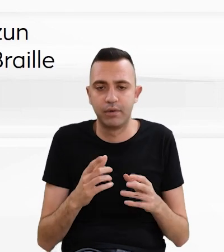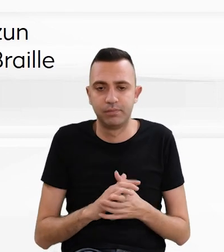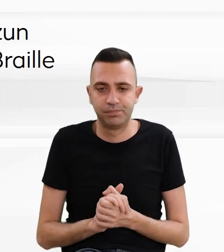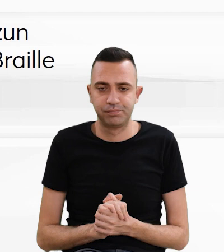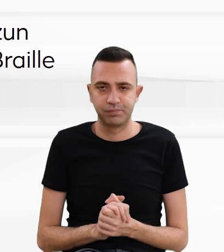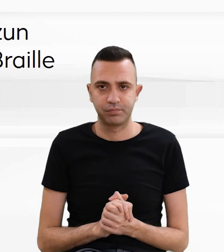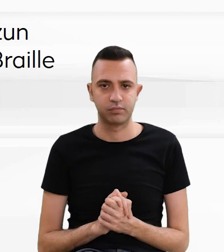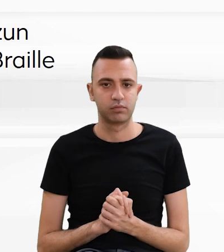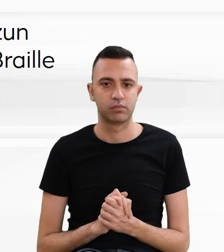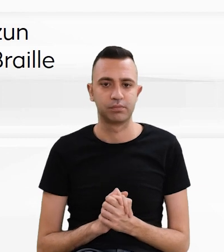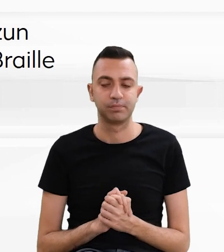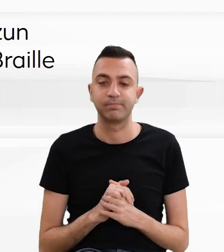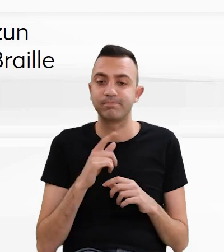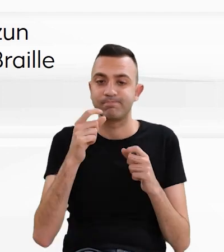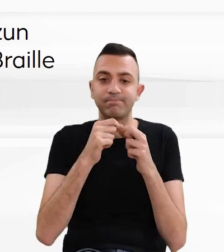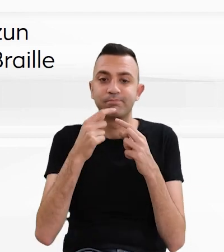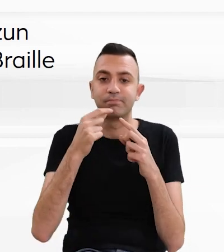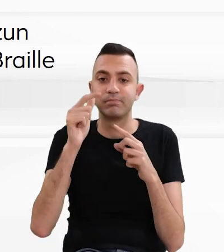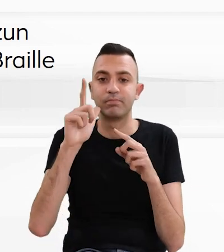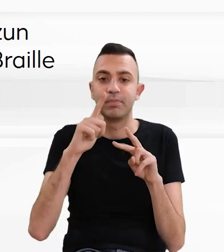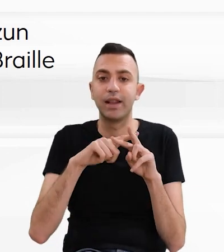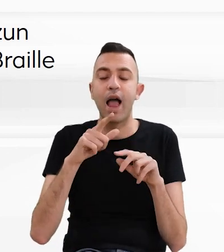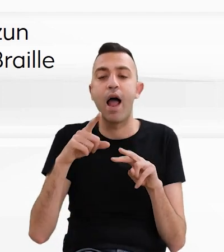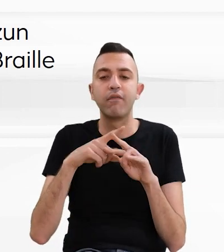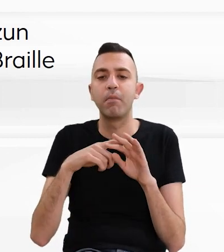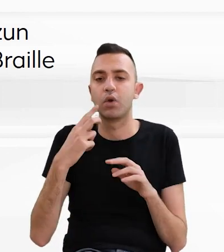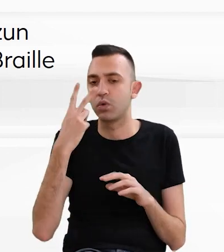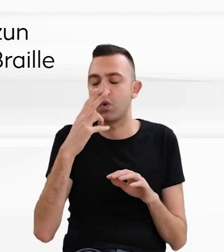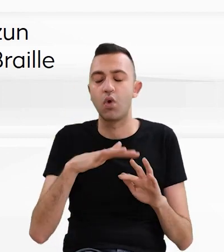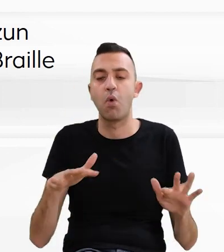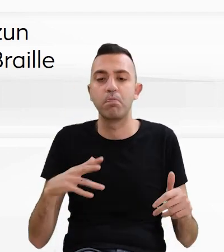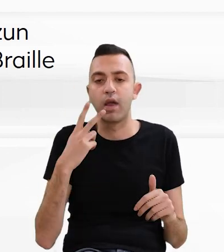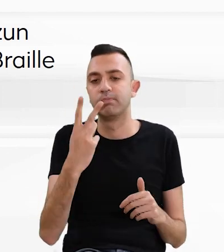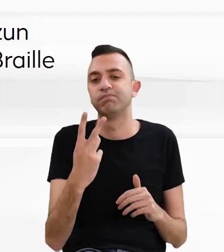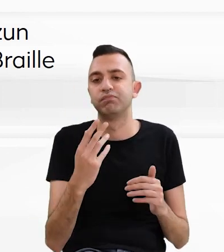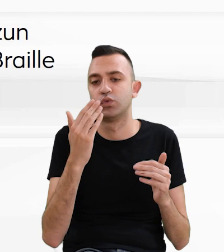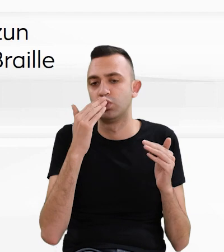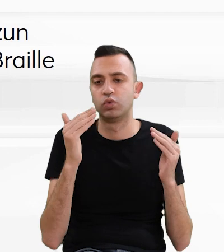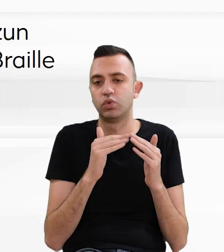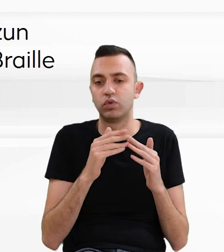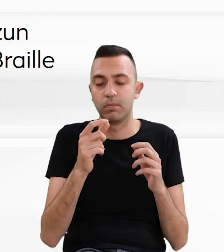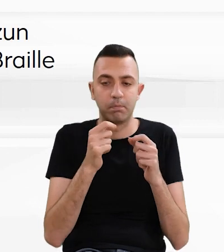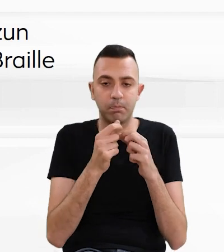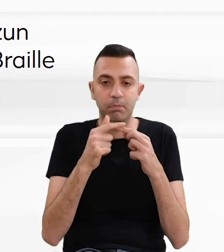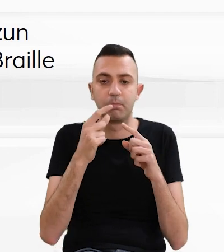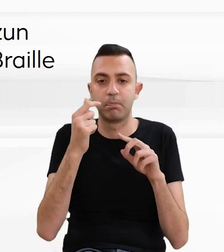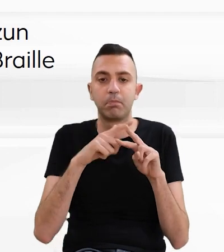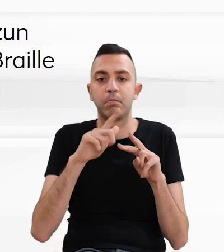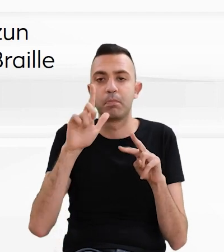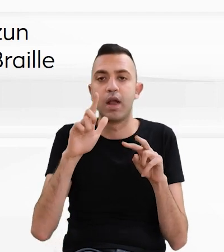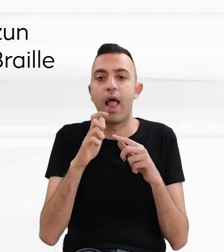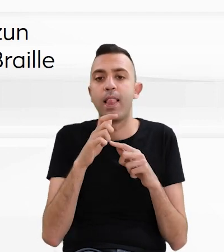gençler braille alfabesi Görme engellilerin okuyup yazmalar için geliştirilmiş bir yazı sistemidir Brand rakamları da